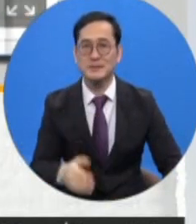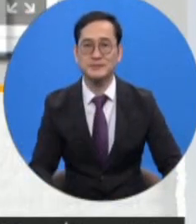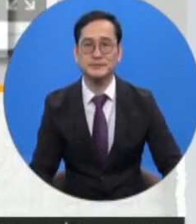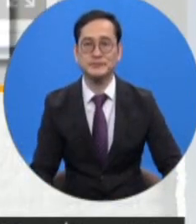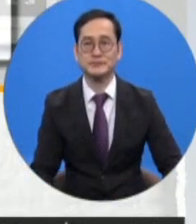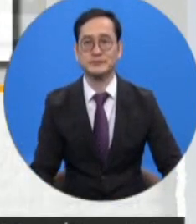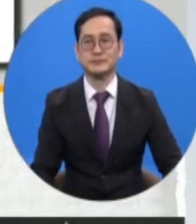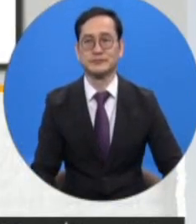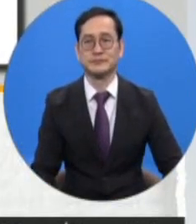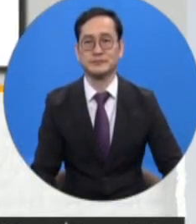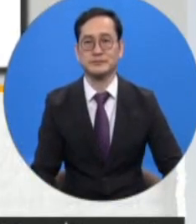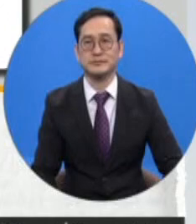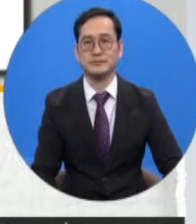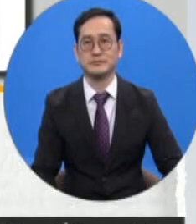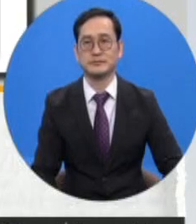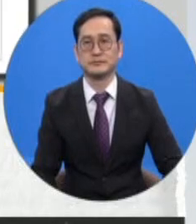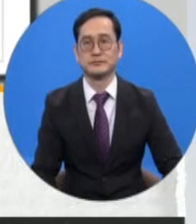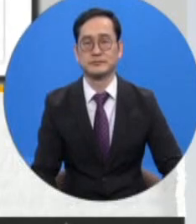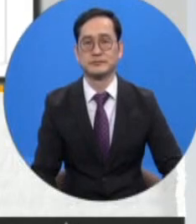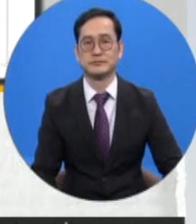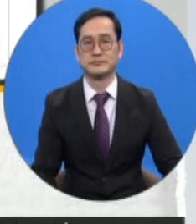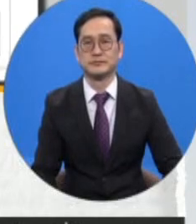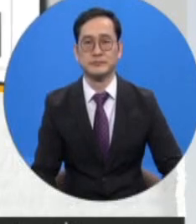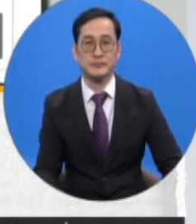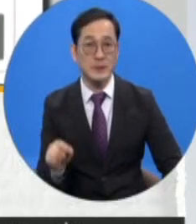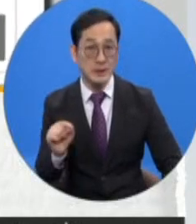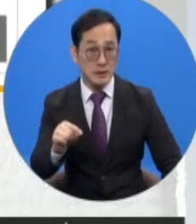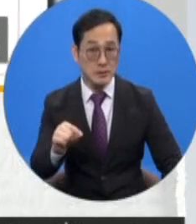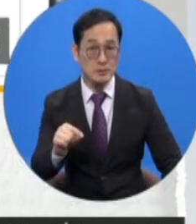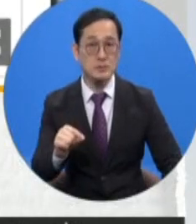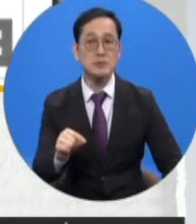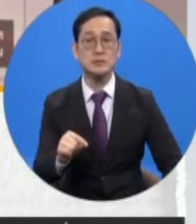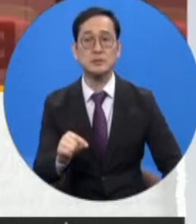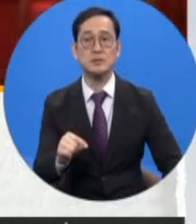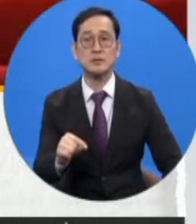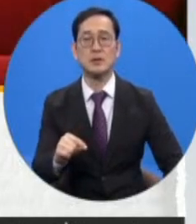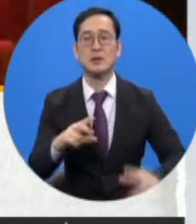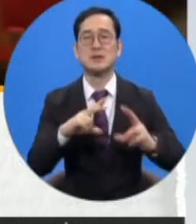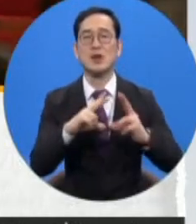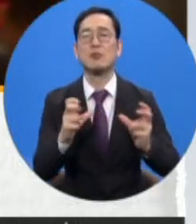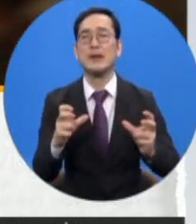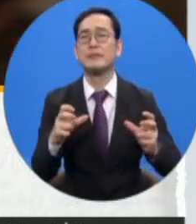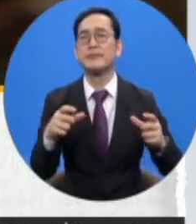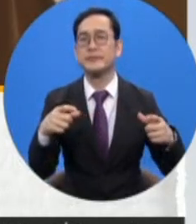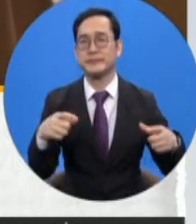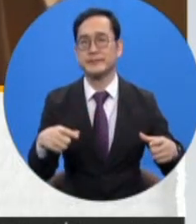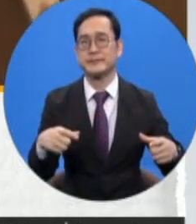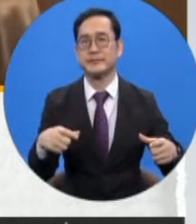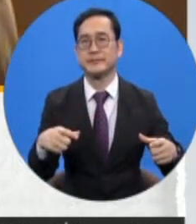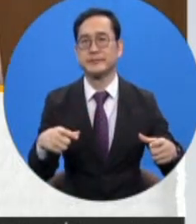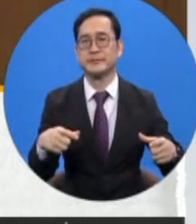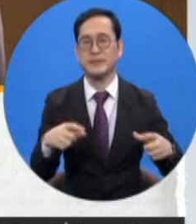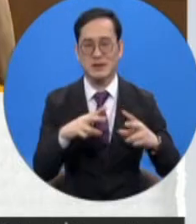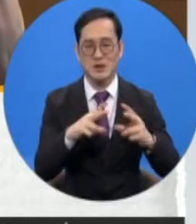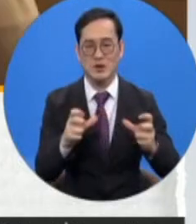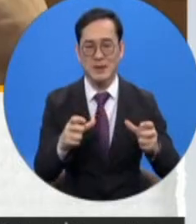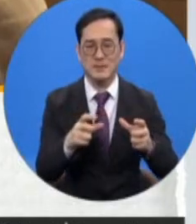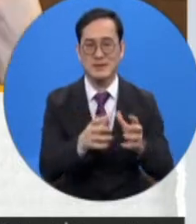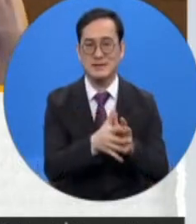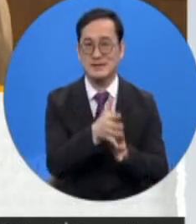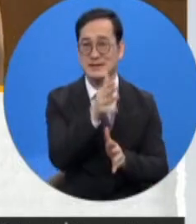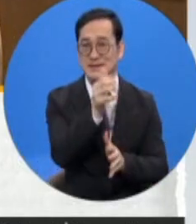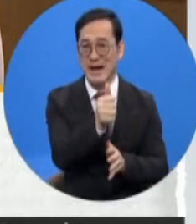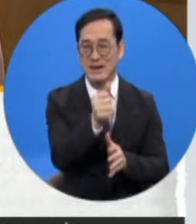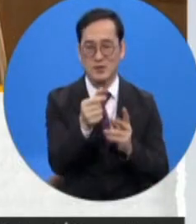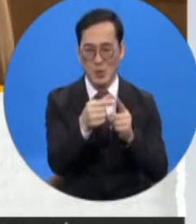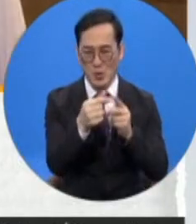큰 아픈 부분이 이재명 후보한테 이게 성남에서 이루어진 거 아니겠습니까? 이재명 후보가 성남시장